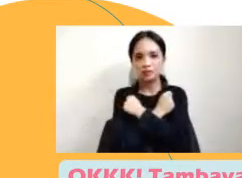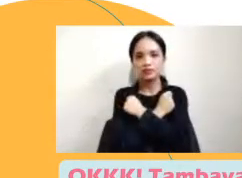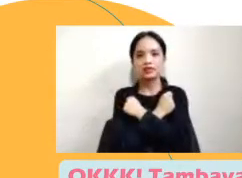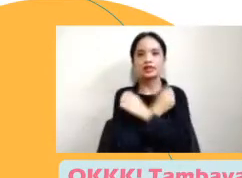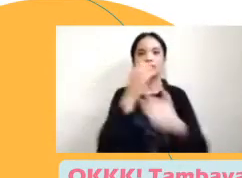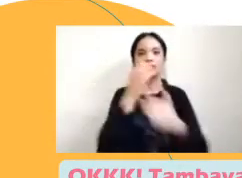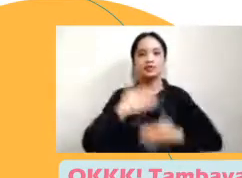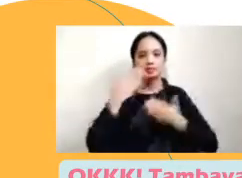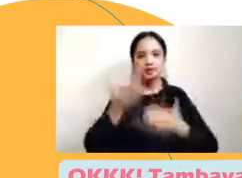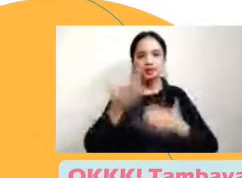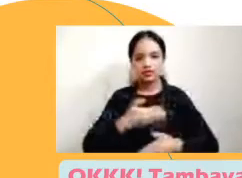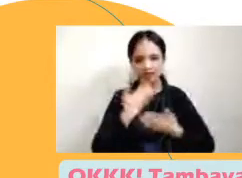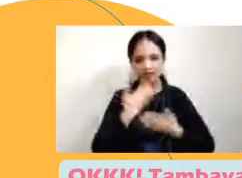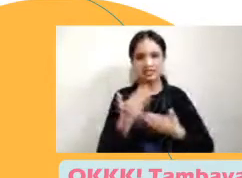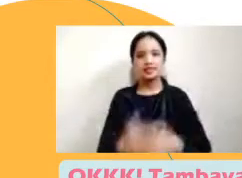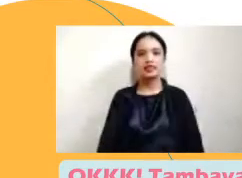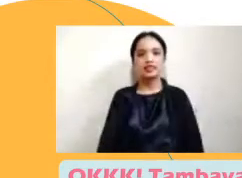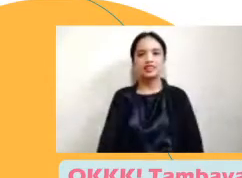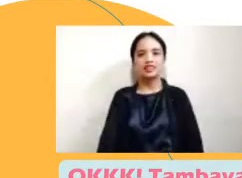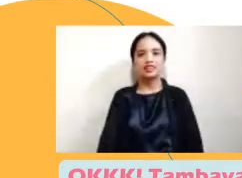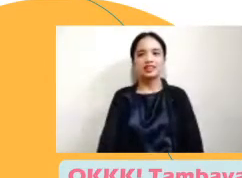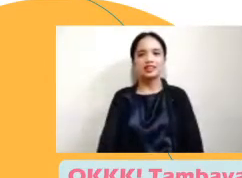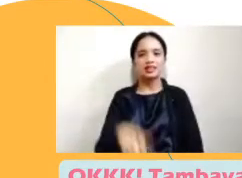kasiyahan, hakbang.